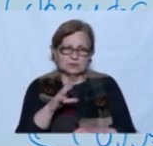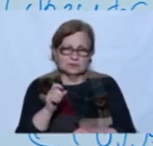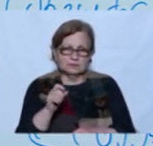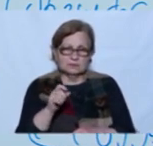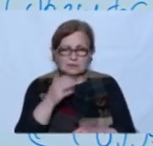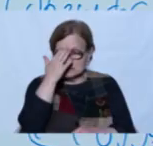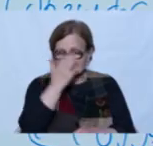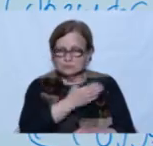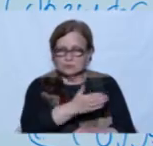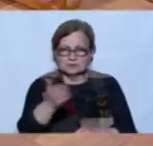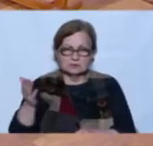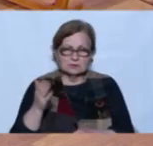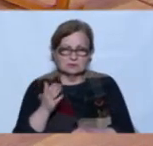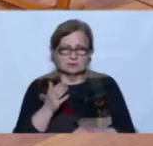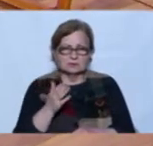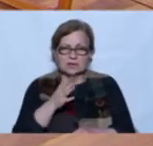საზოგადოებისათვის